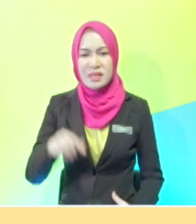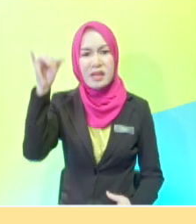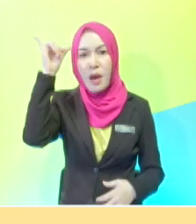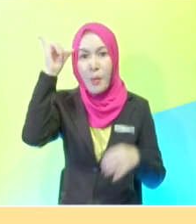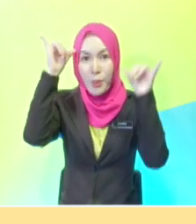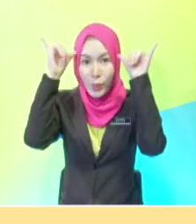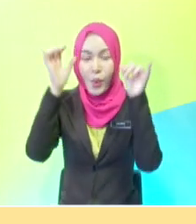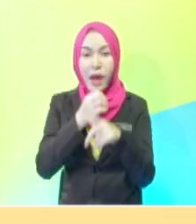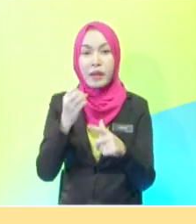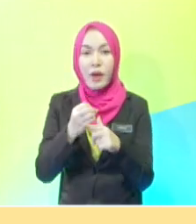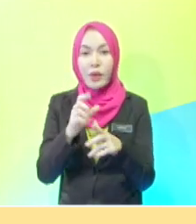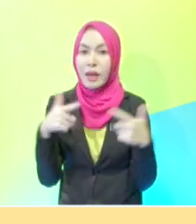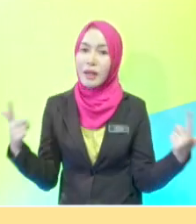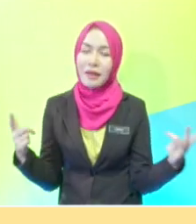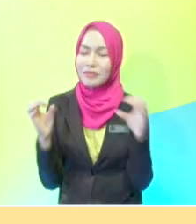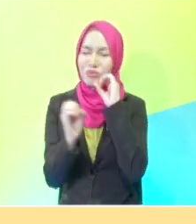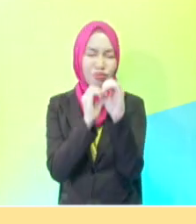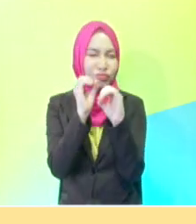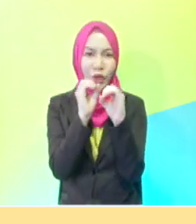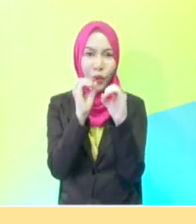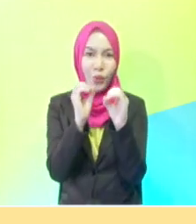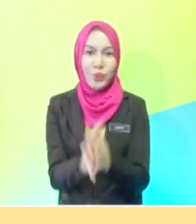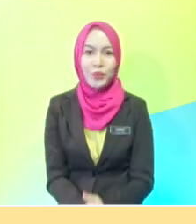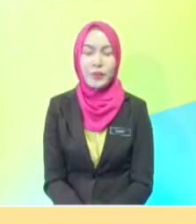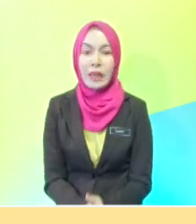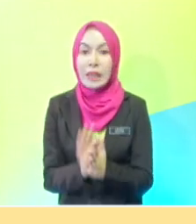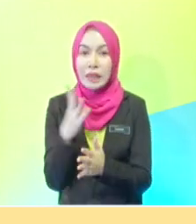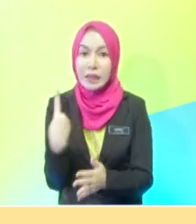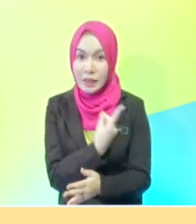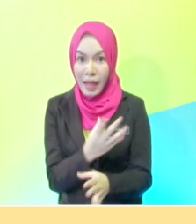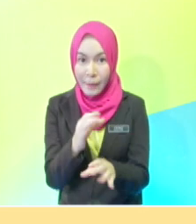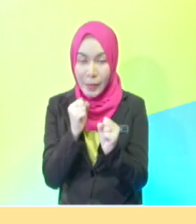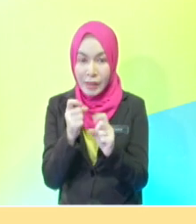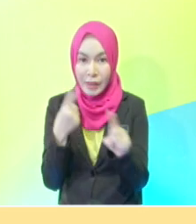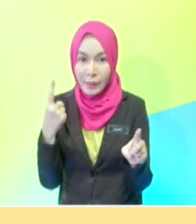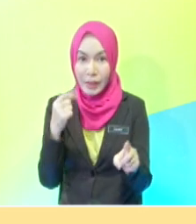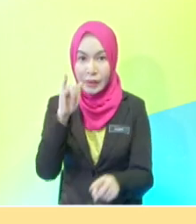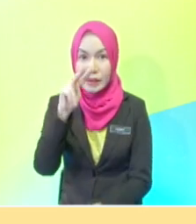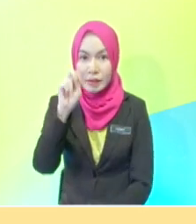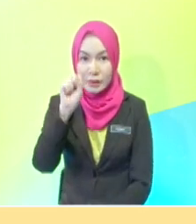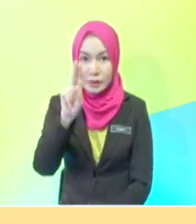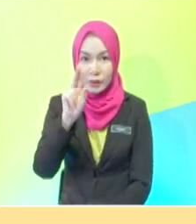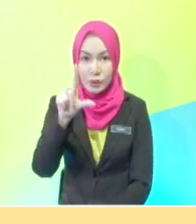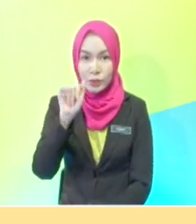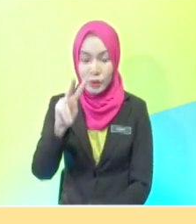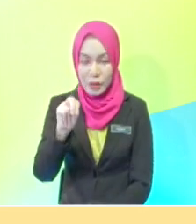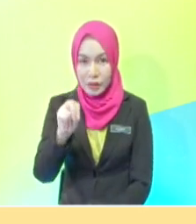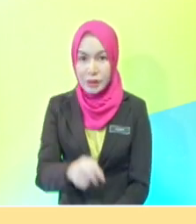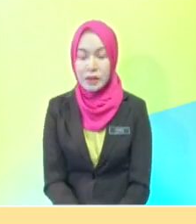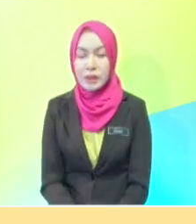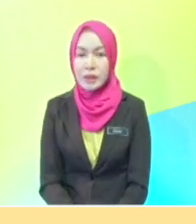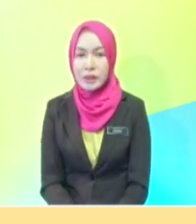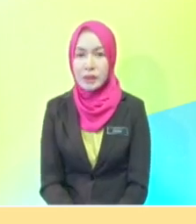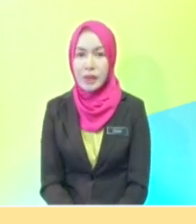serpihan ataupun ketika Jin insulin daripada serpihan di NBA manusia Oke DNA yang eee